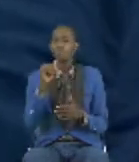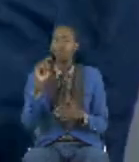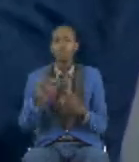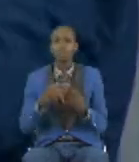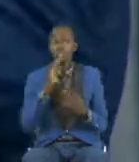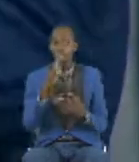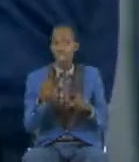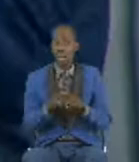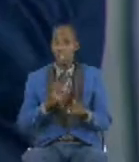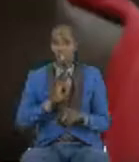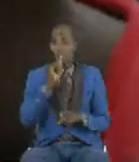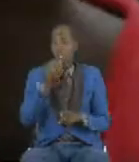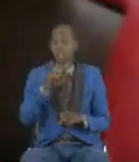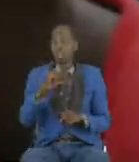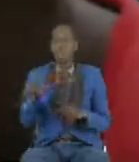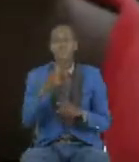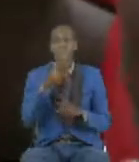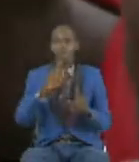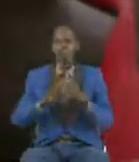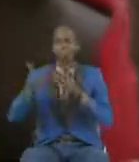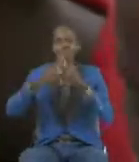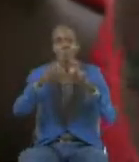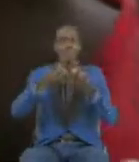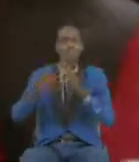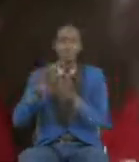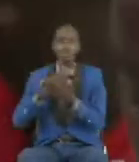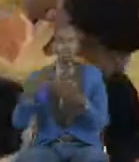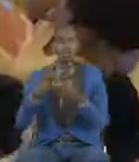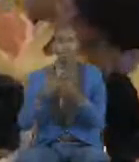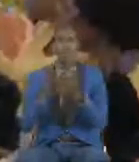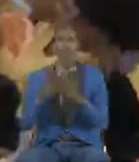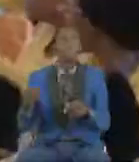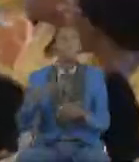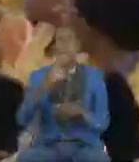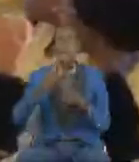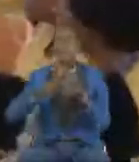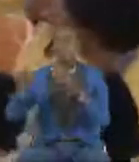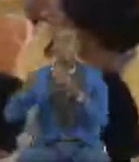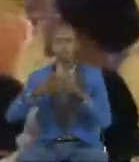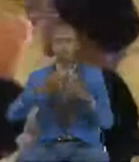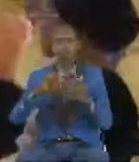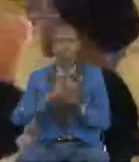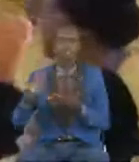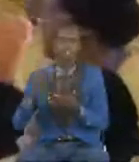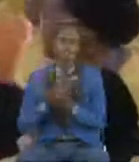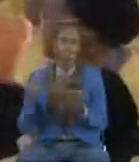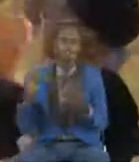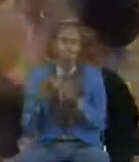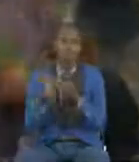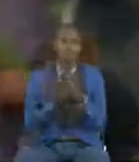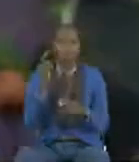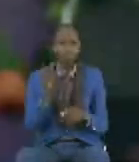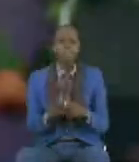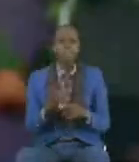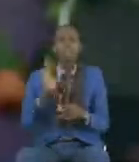Comme je vous parle maintenant, ils sortent. J'ai dit, ils sortent. N'est-ce pas que ma parole est comme un